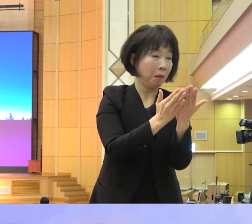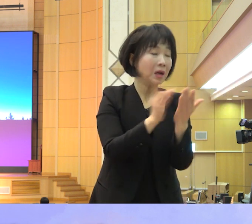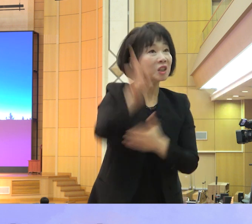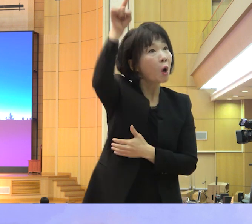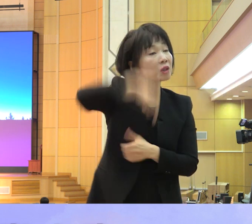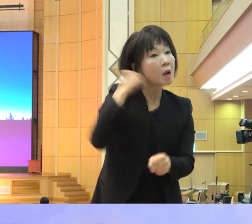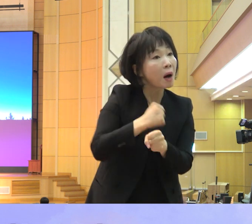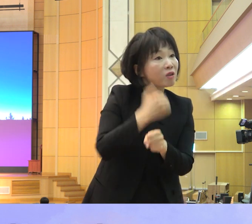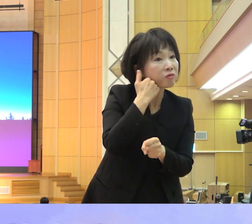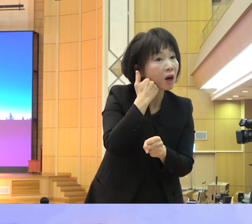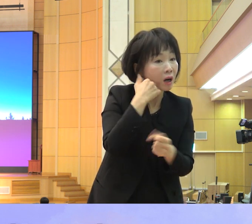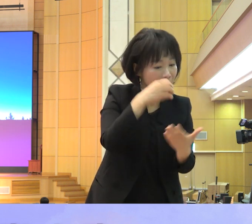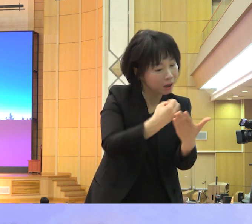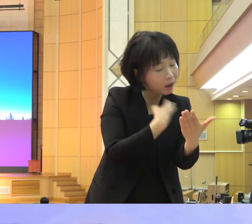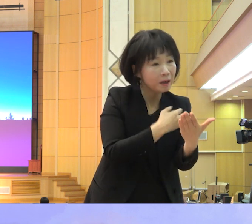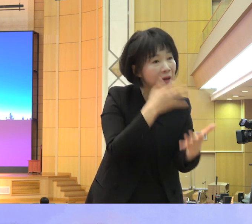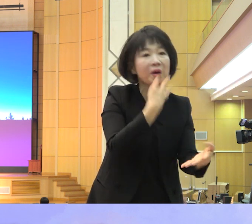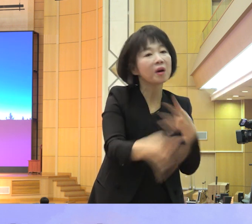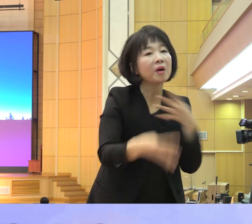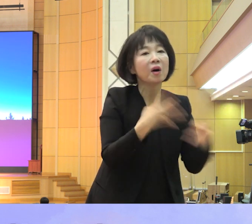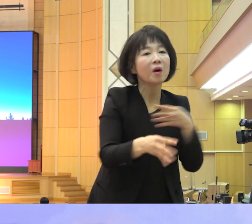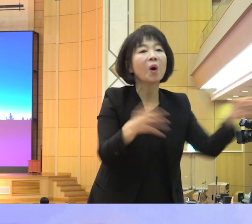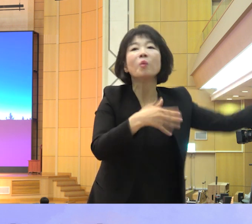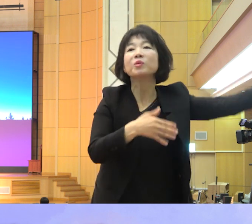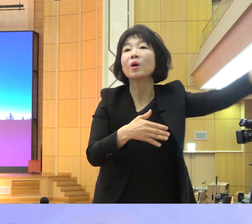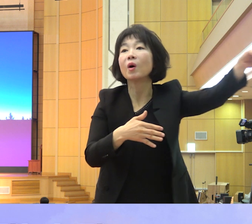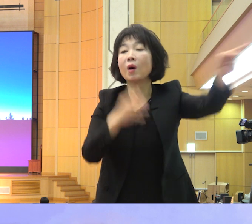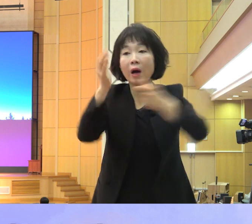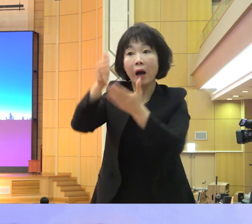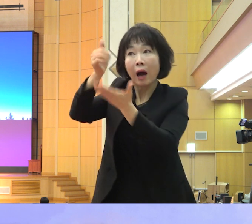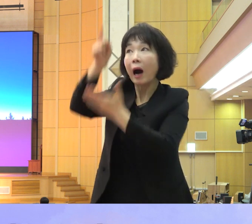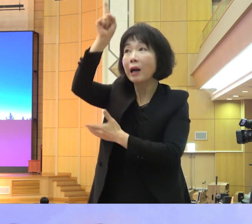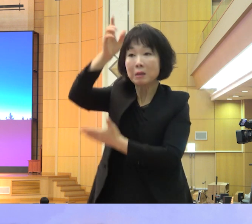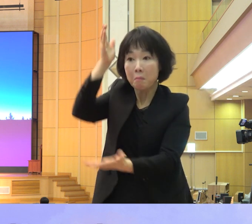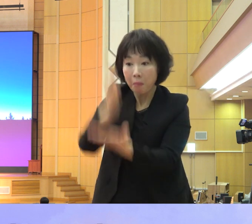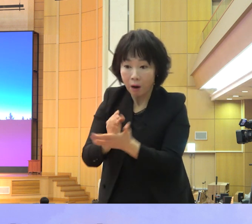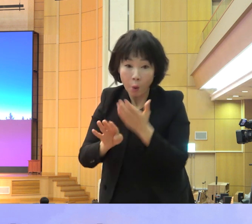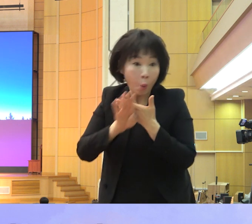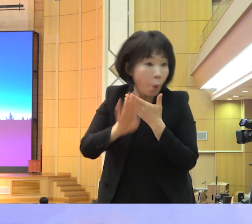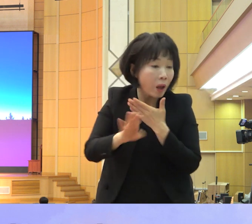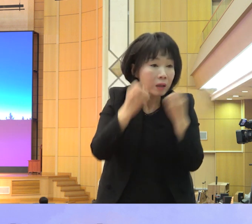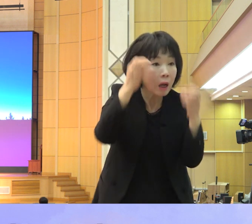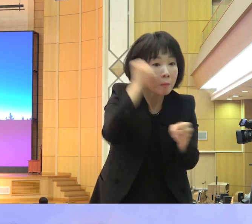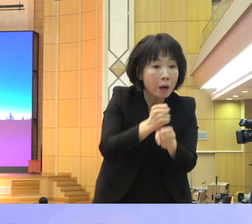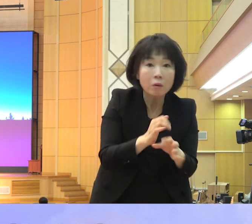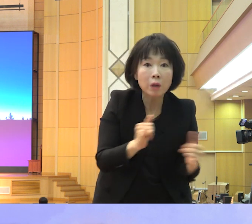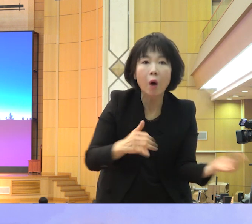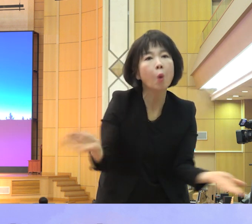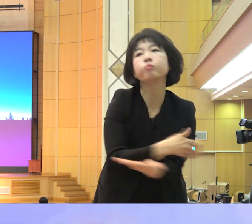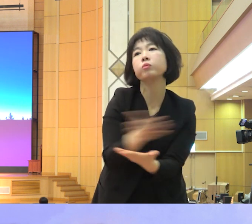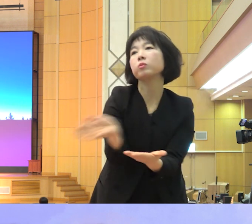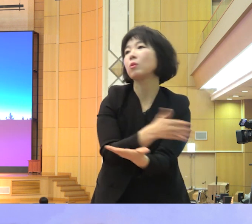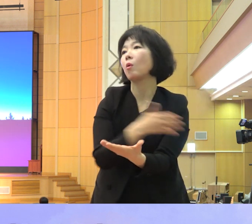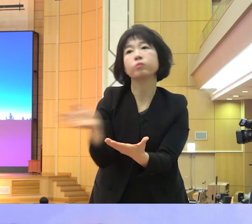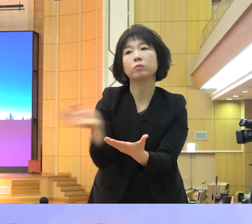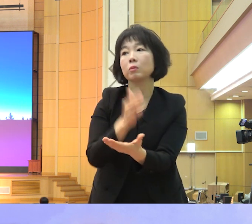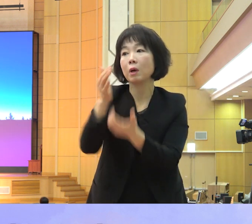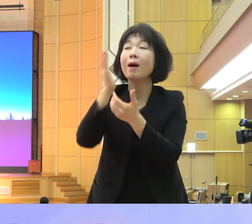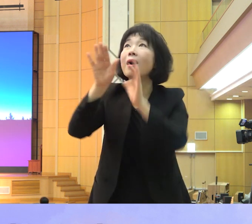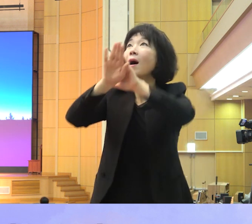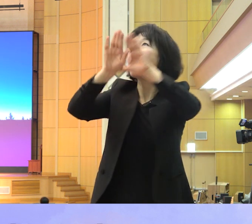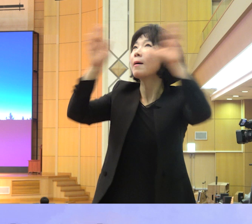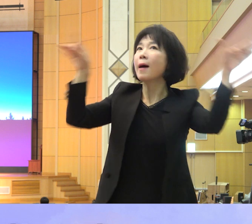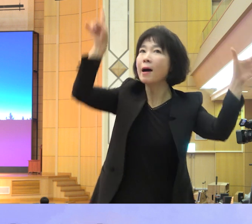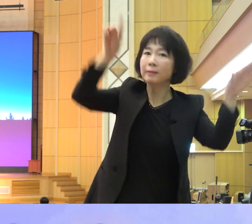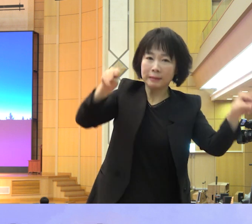천지를 창조했다는 말 들어봤습니까? 우리 하나님 외에는 창조자가 없는 것입니다.